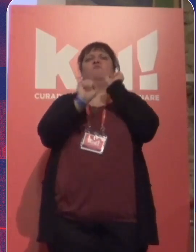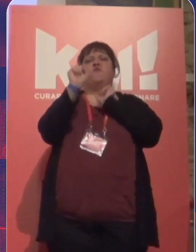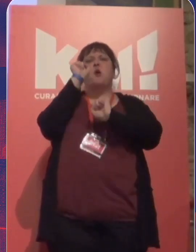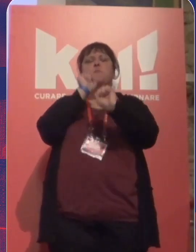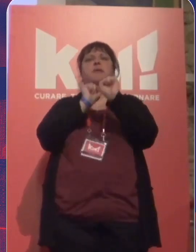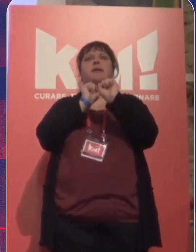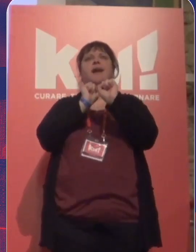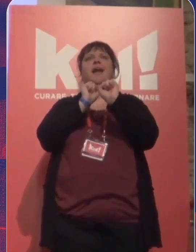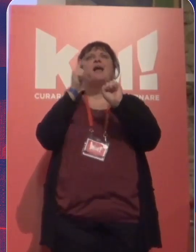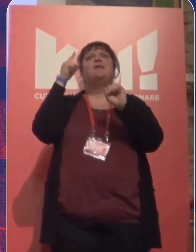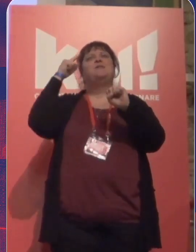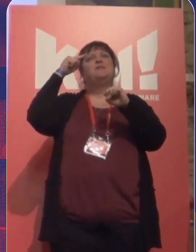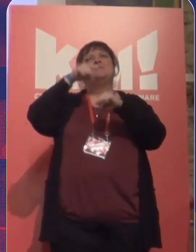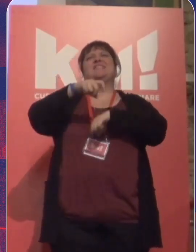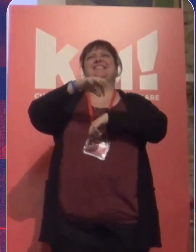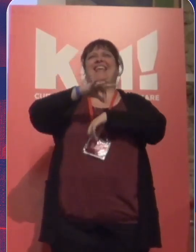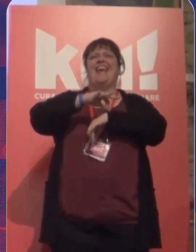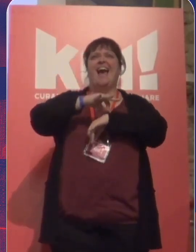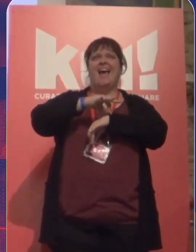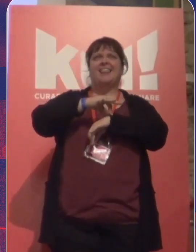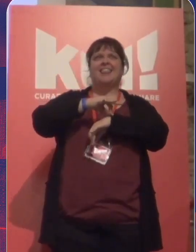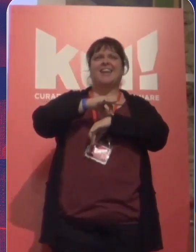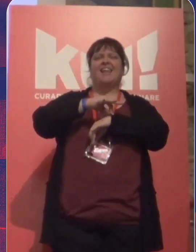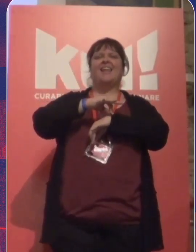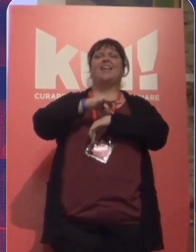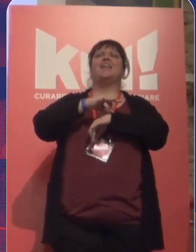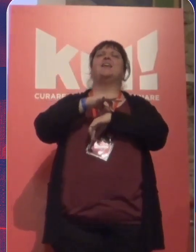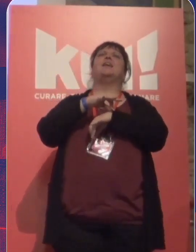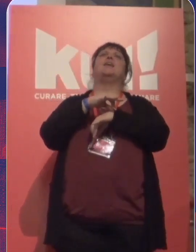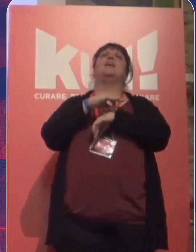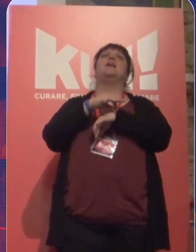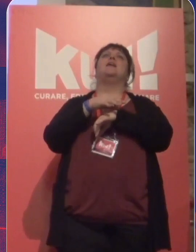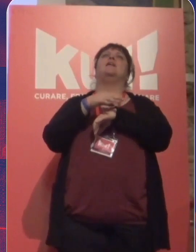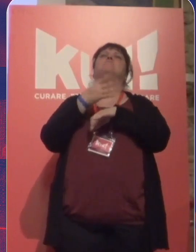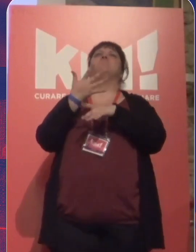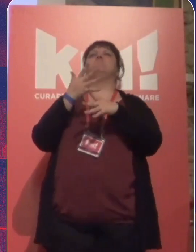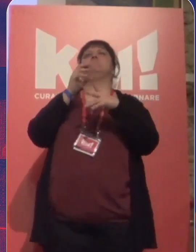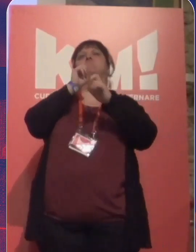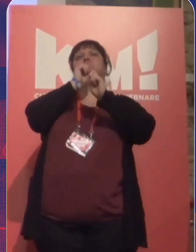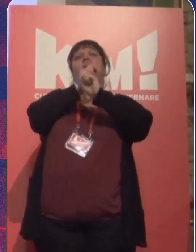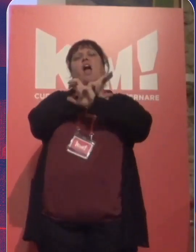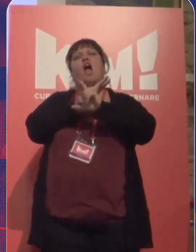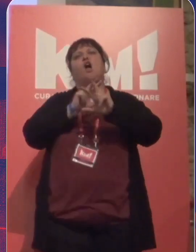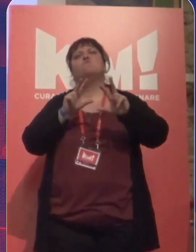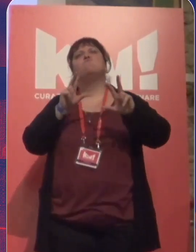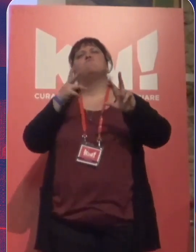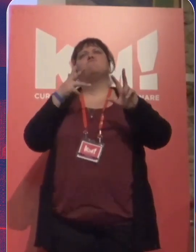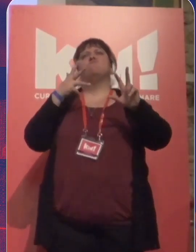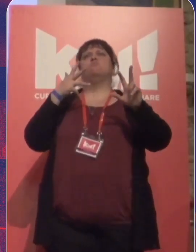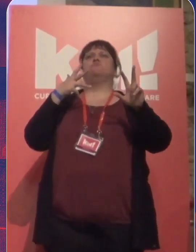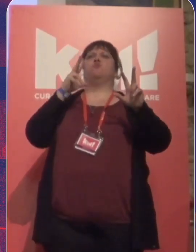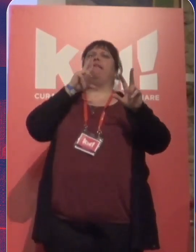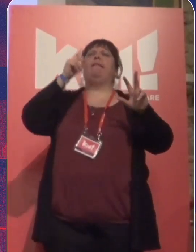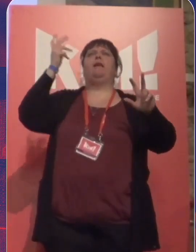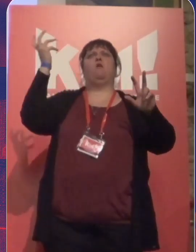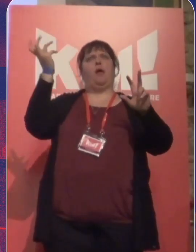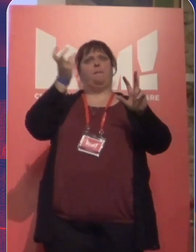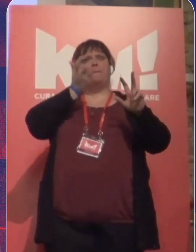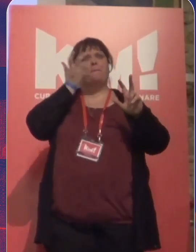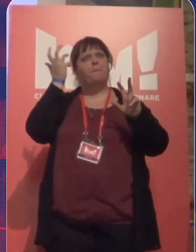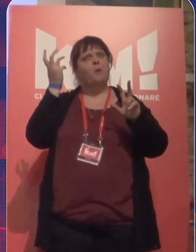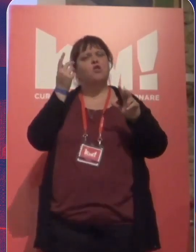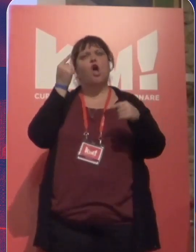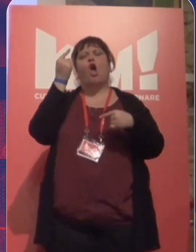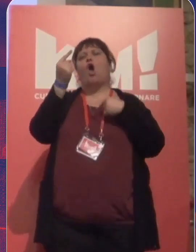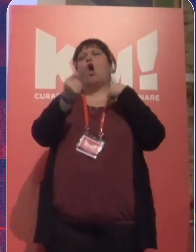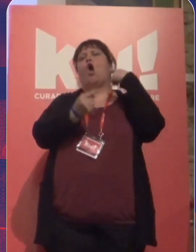nostri colleghi psichiatri annunciano ipotizzano che lo strascico maggiore